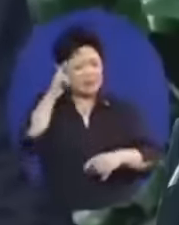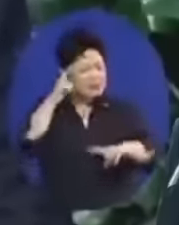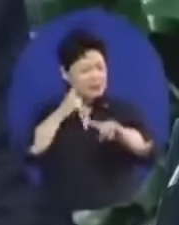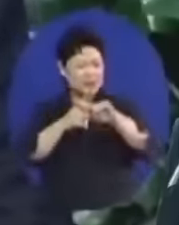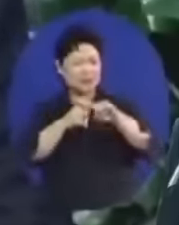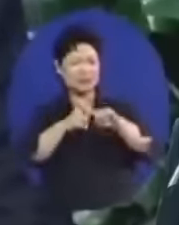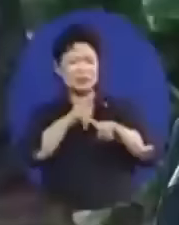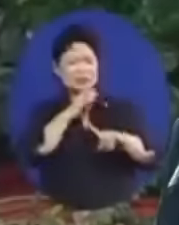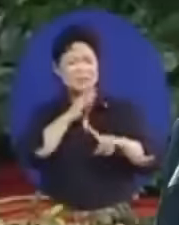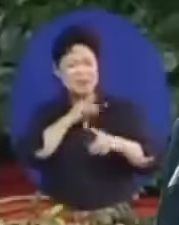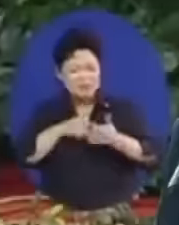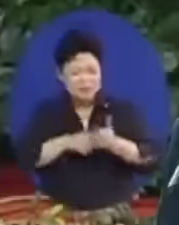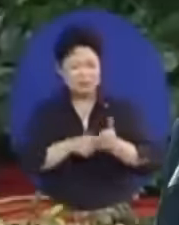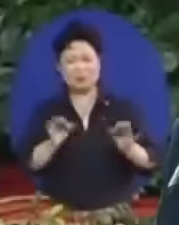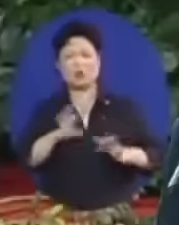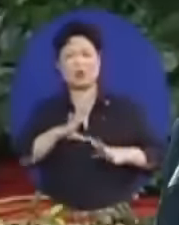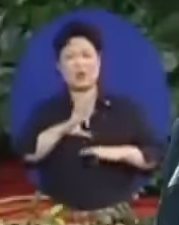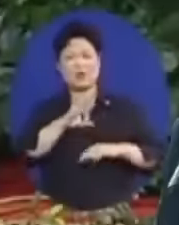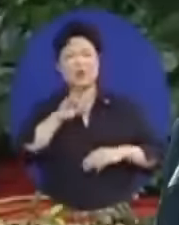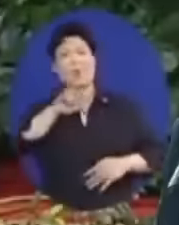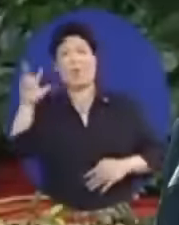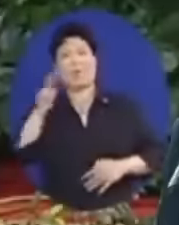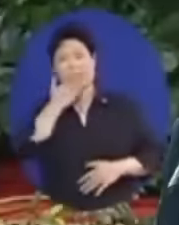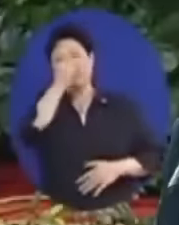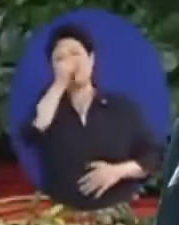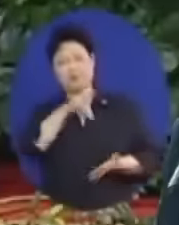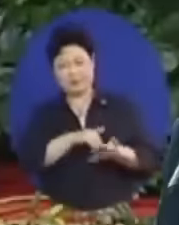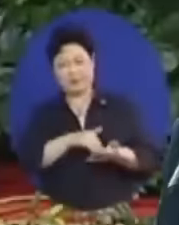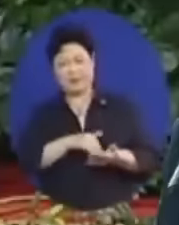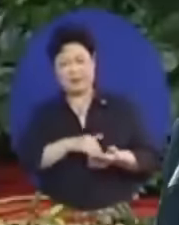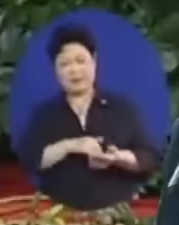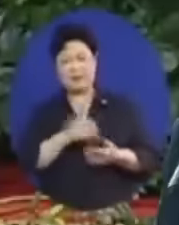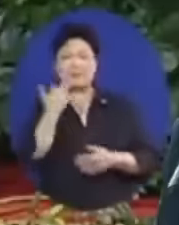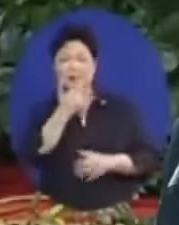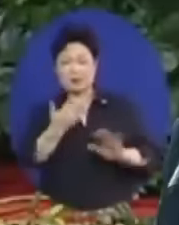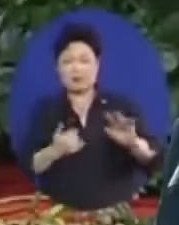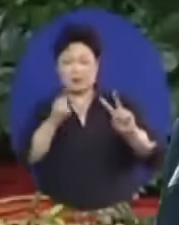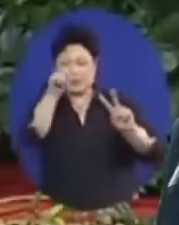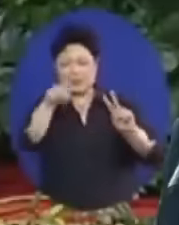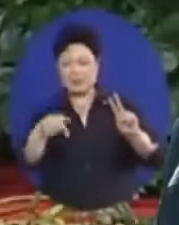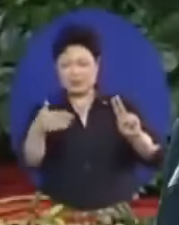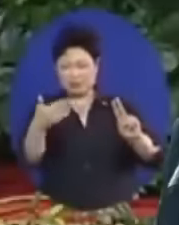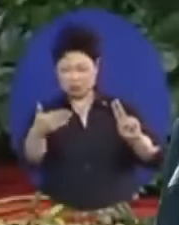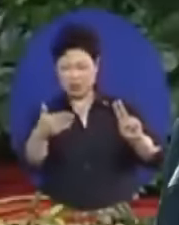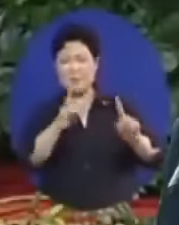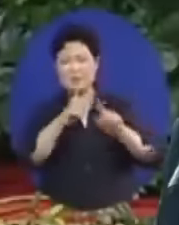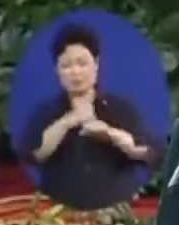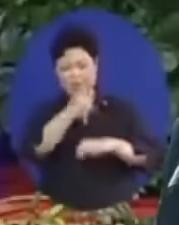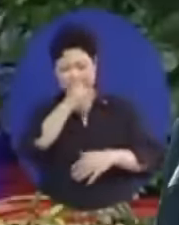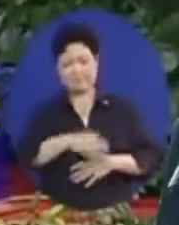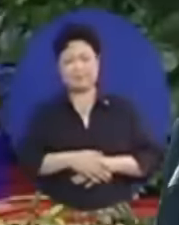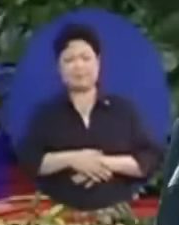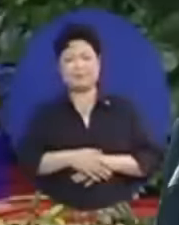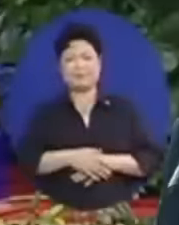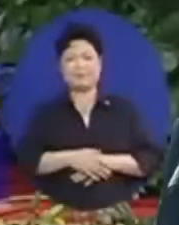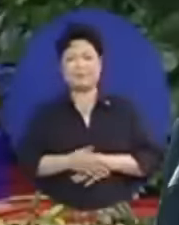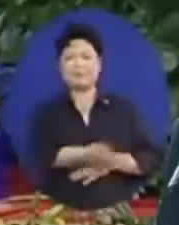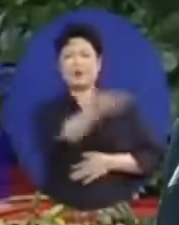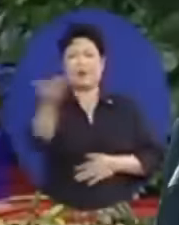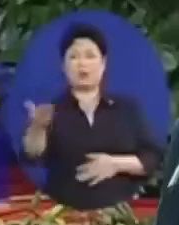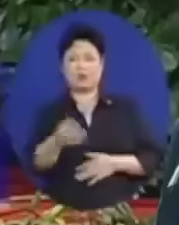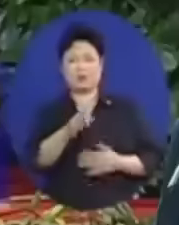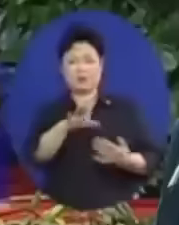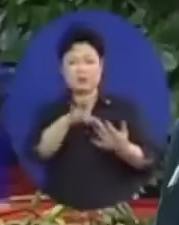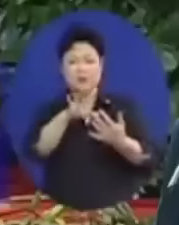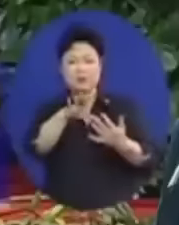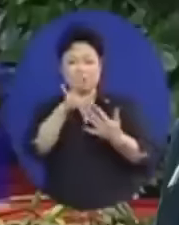적극적이고 놀라운 고백을 할 수 있는 것입니다. 거기에다가 베드로전서 2장 9절에 이렇게 말하고 있는 것입니다. 너희는